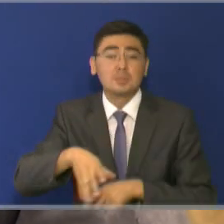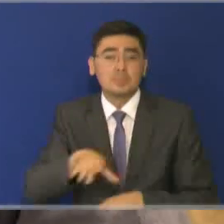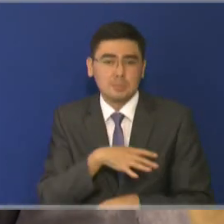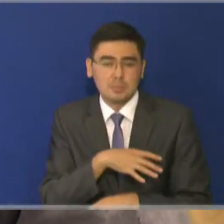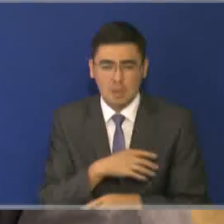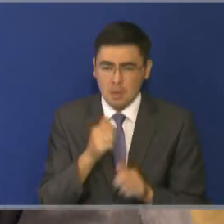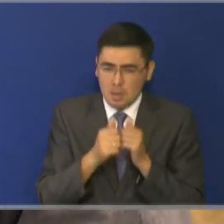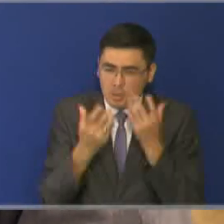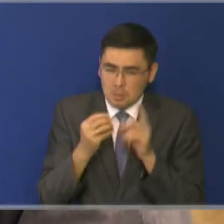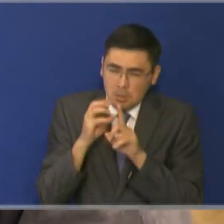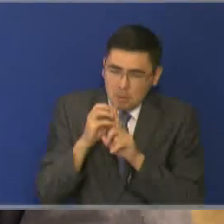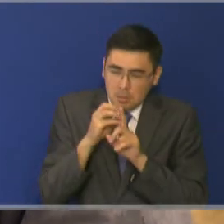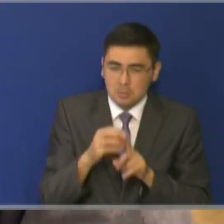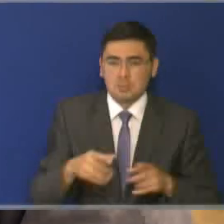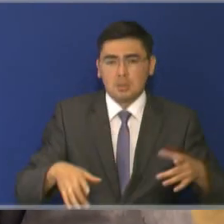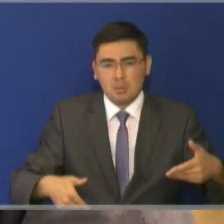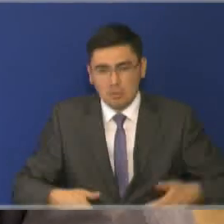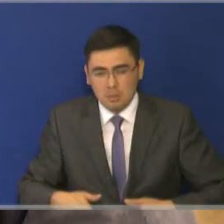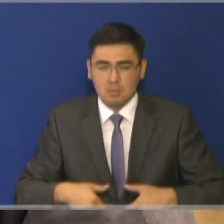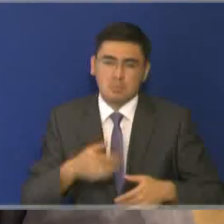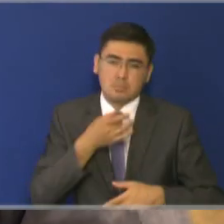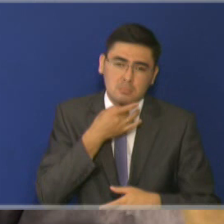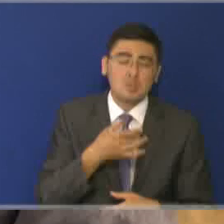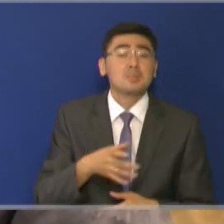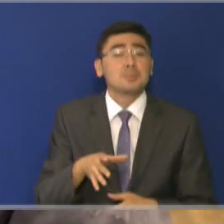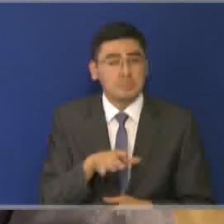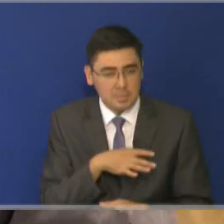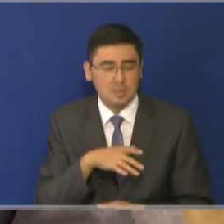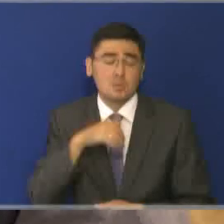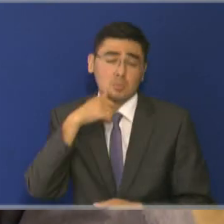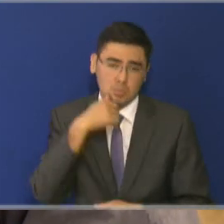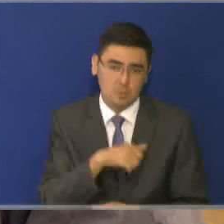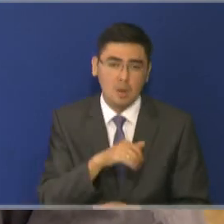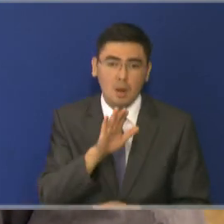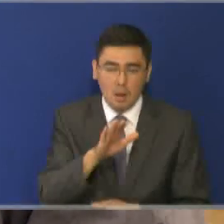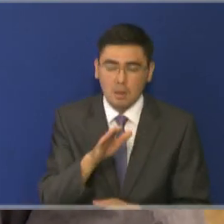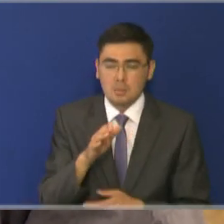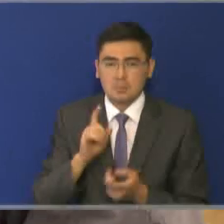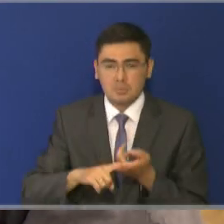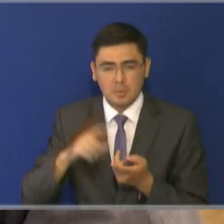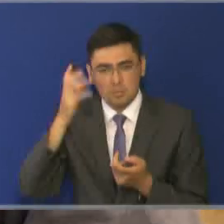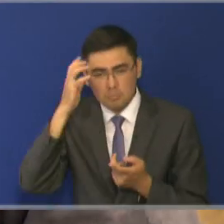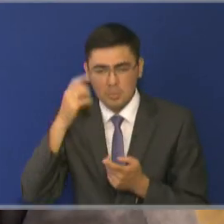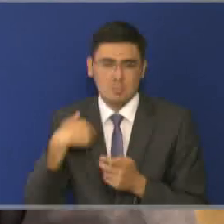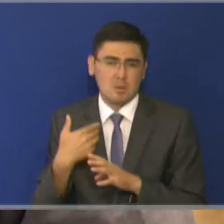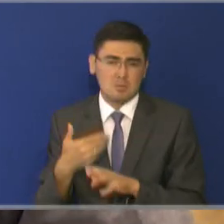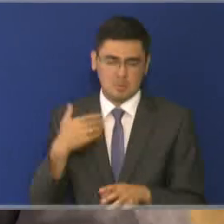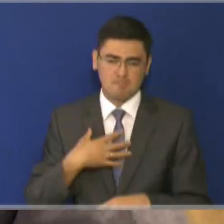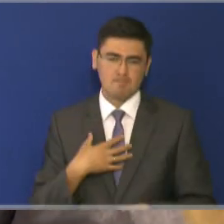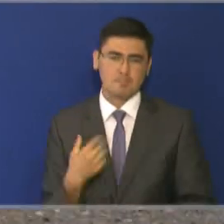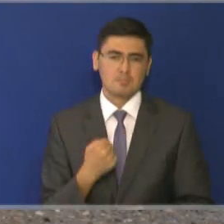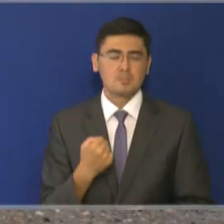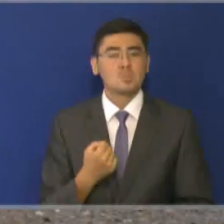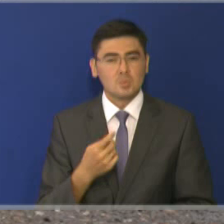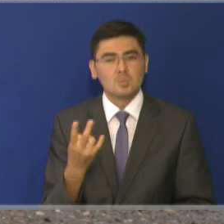арқалап қарнымыз ашып, шаршаған кездеріміз де болды. Бірақ мұндай жауапты қадамға бармас бұрын психологиялық, моральдық тұрғыда мықты болу